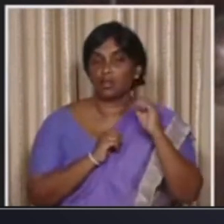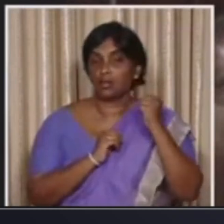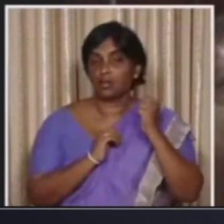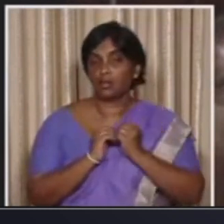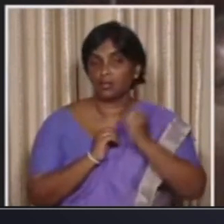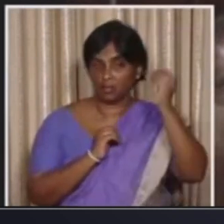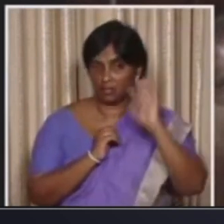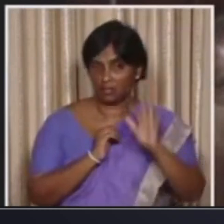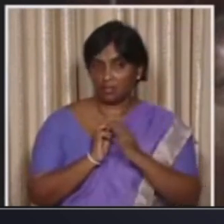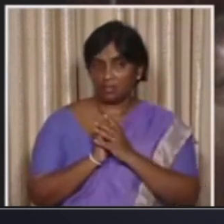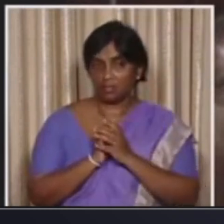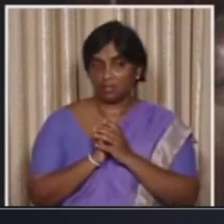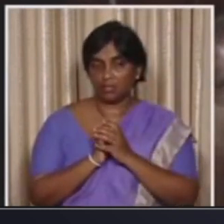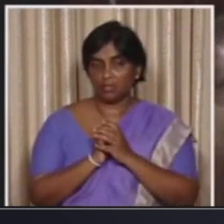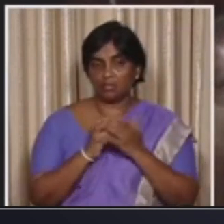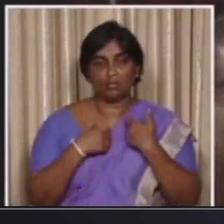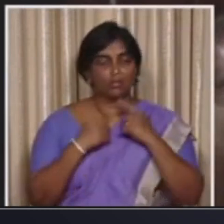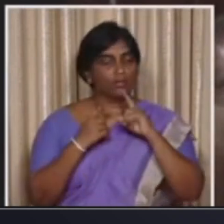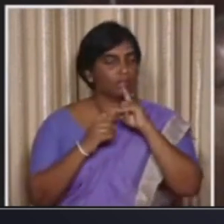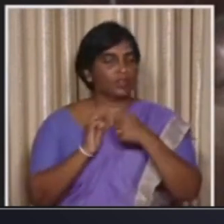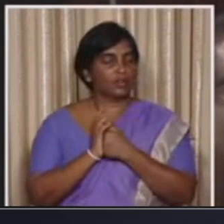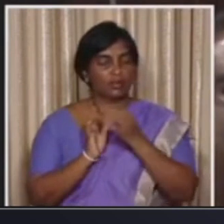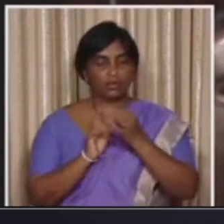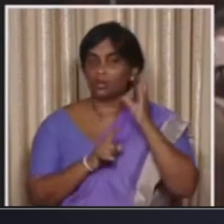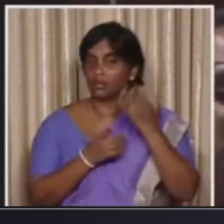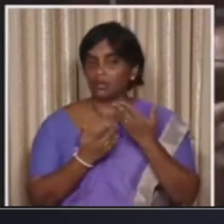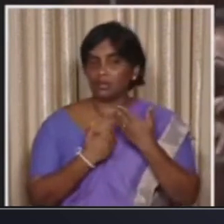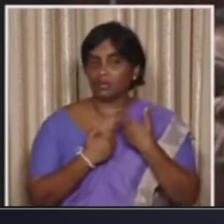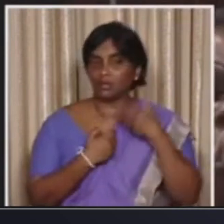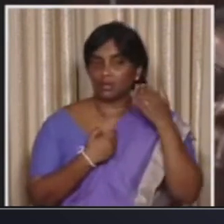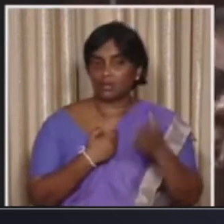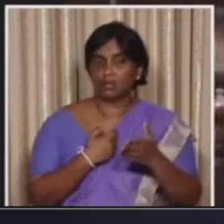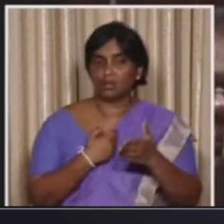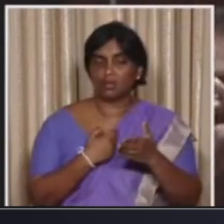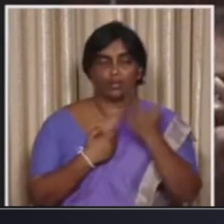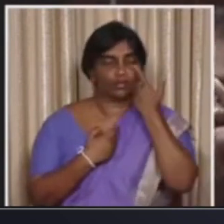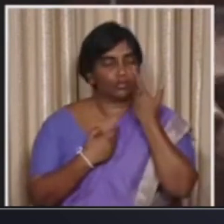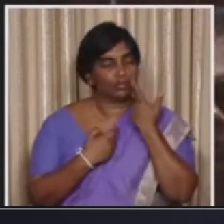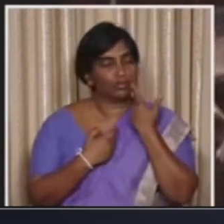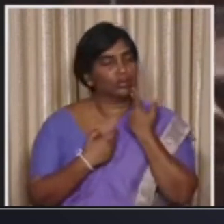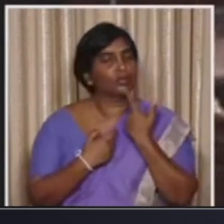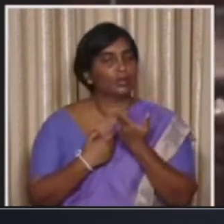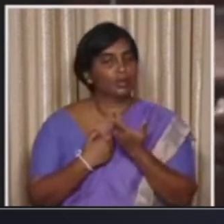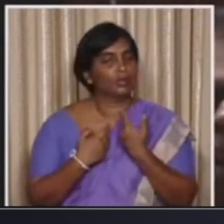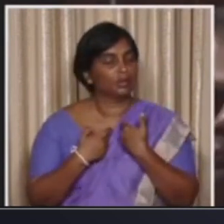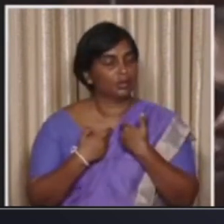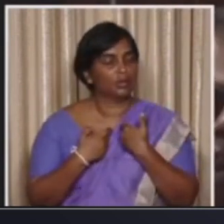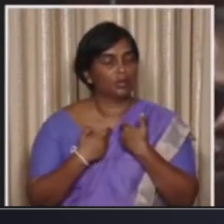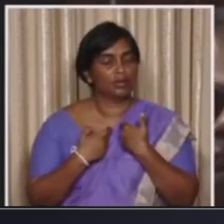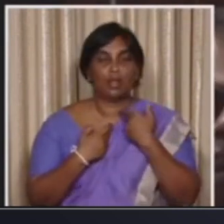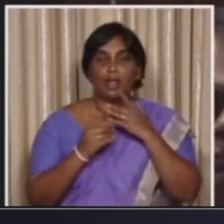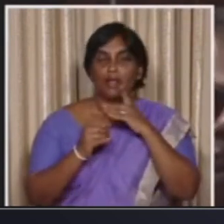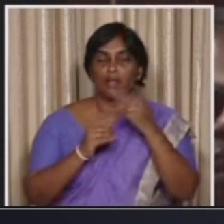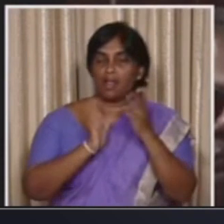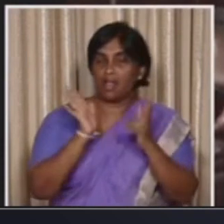3450කින් වැඩි කරනවා කියලා. මට කියන්න ගරු සභාපතිතුමනි, මේ පුංචි අහිංසක අර අපේ මිනිපේ